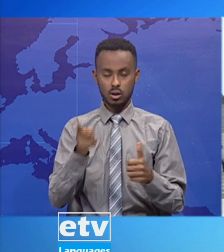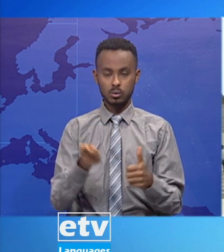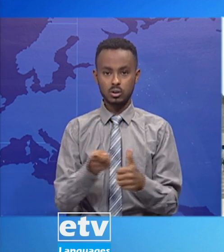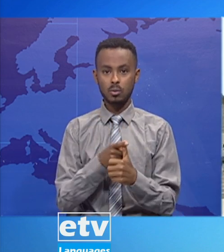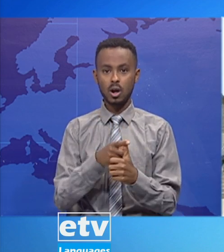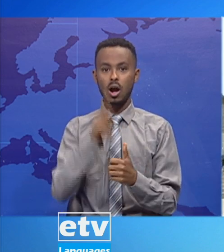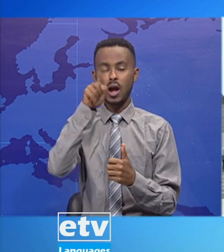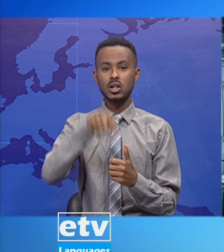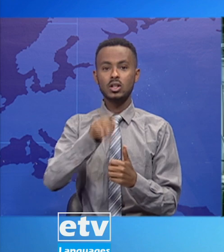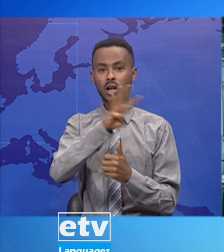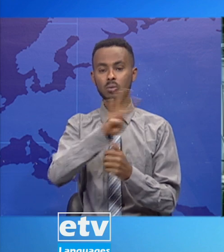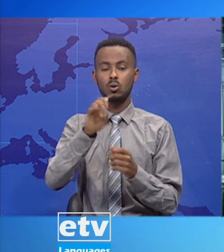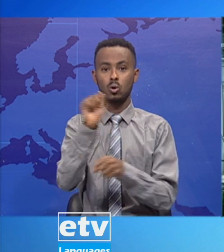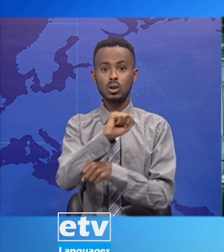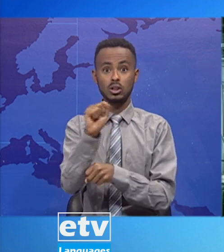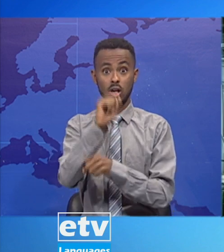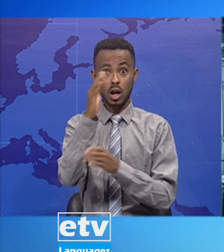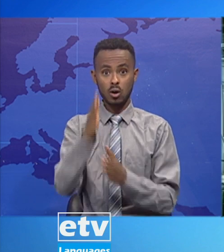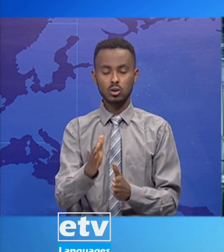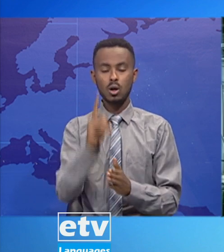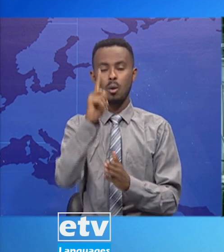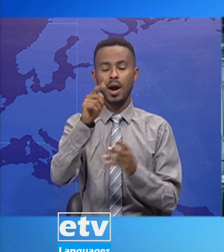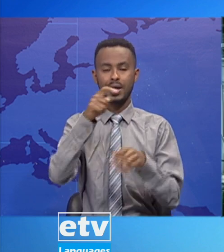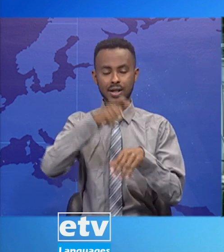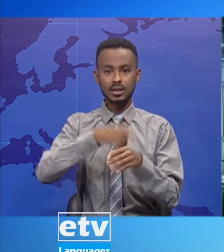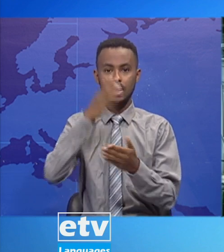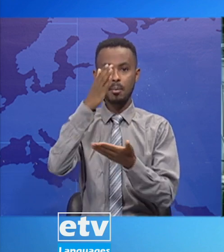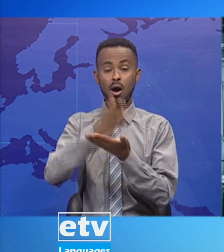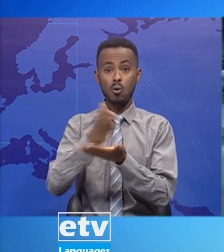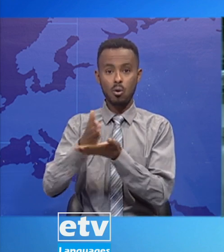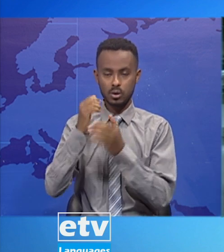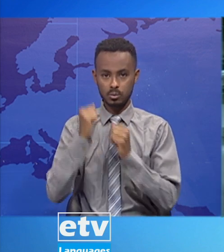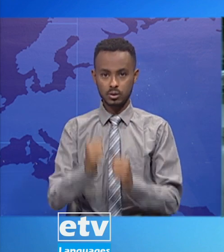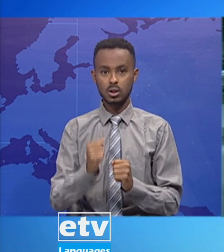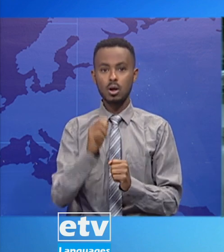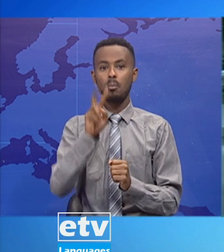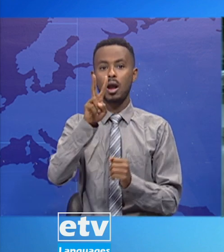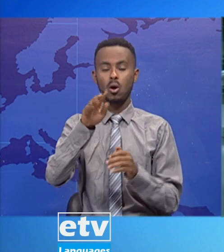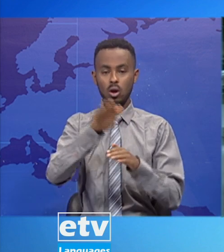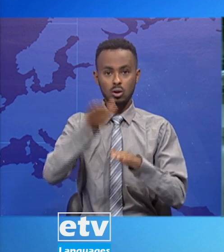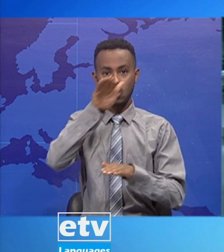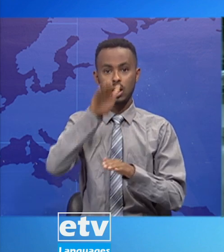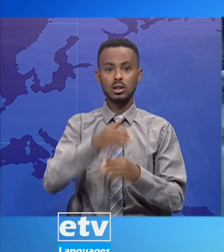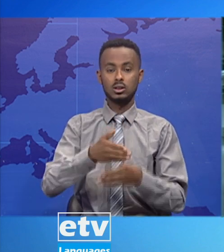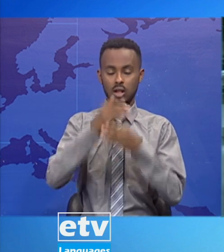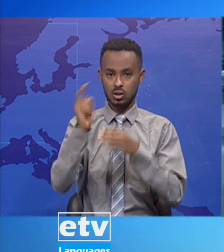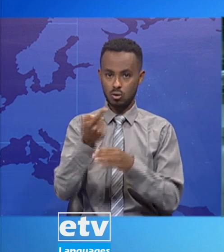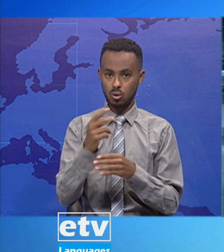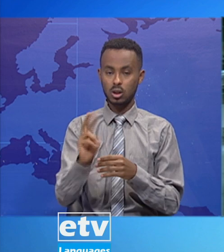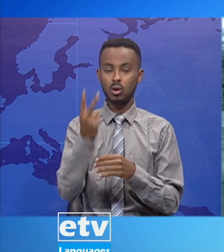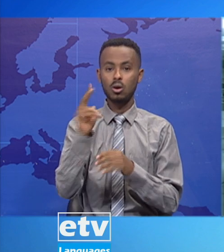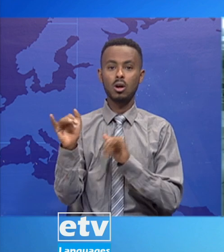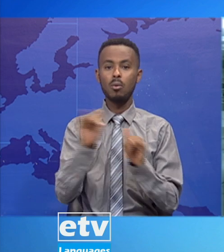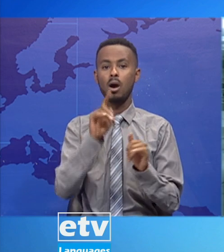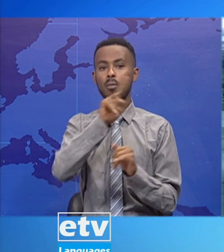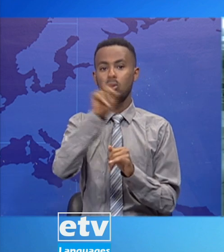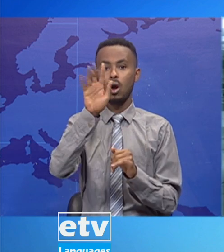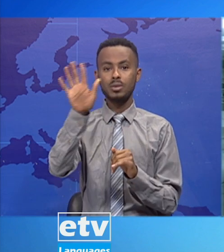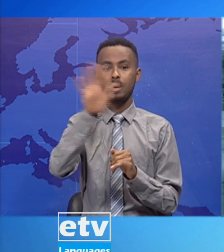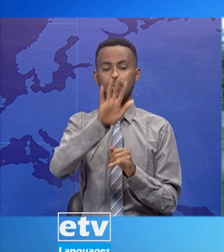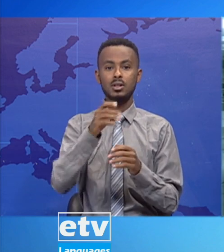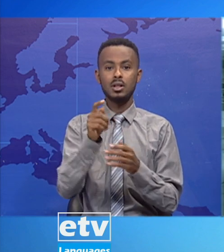የመጀመሪያው 1400 ተሽከርካሪዎችን በአንድ ጊዜ ማቆም የሚያስችል ባለ 2 ወለል ህንጻ ሲሆን፣ ሁለተኛው ደግሞ